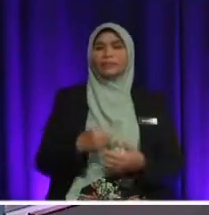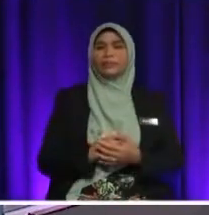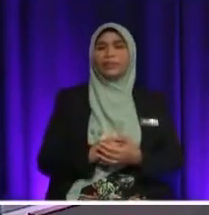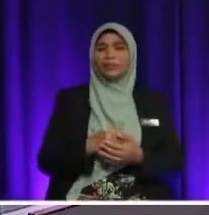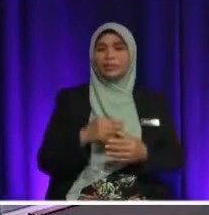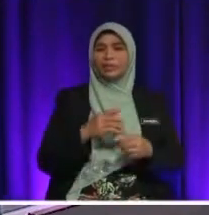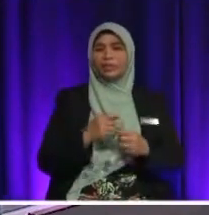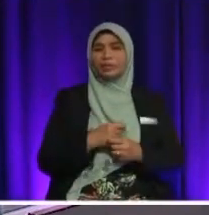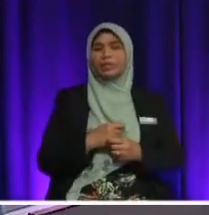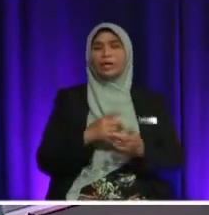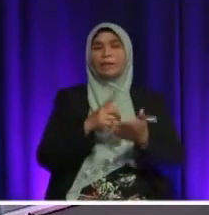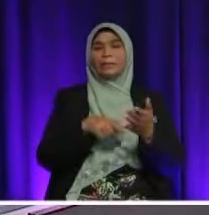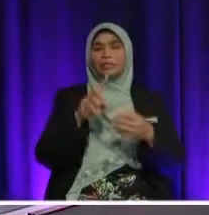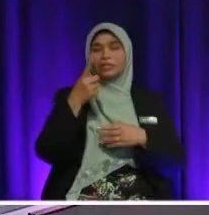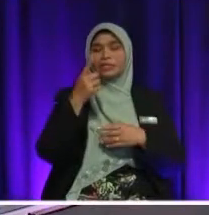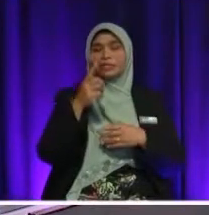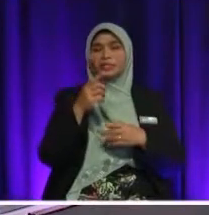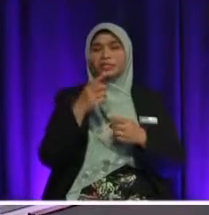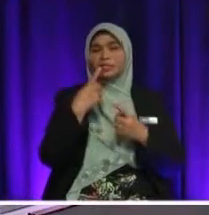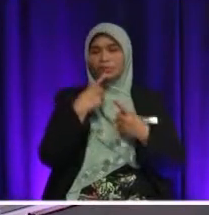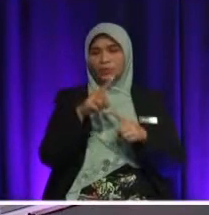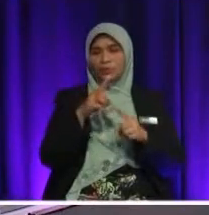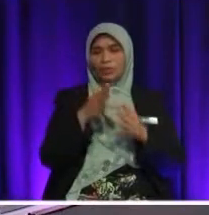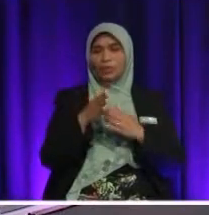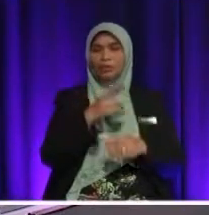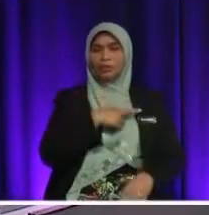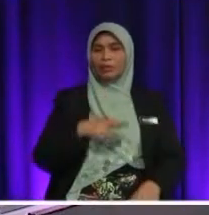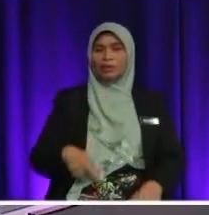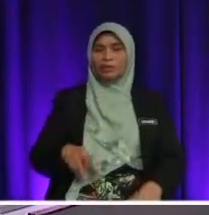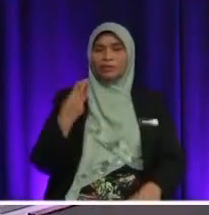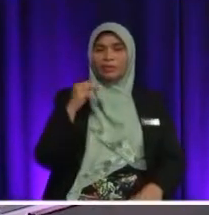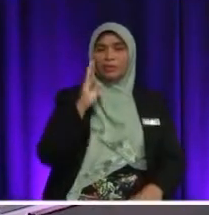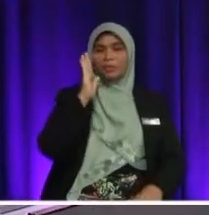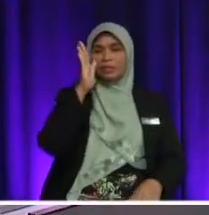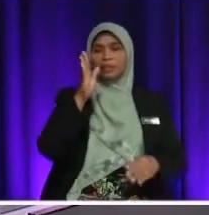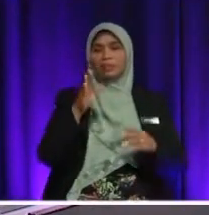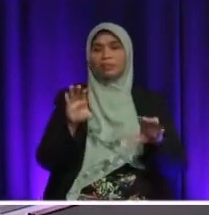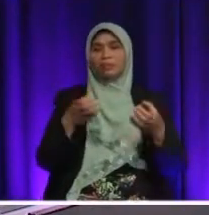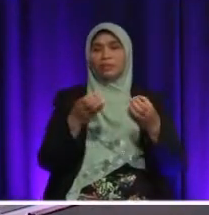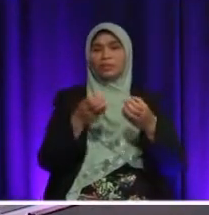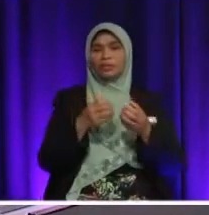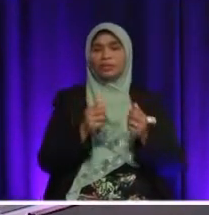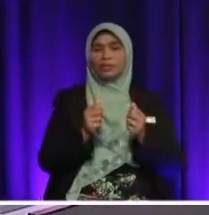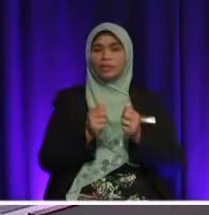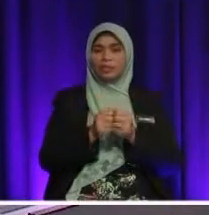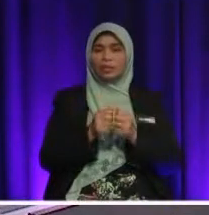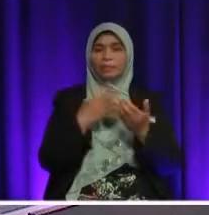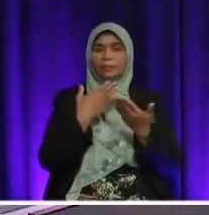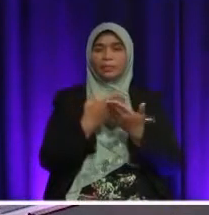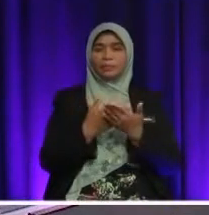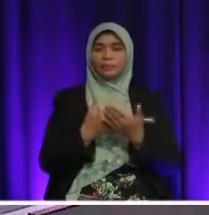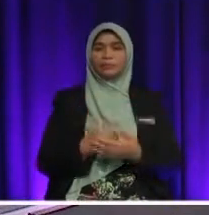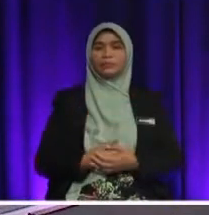arahan pemimpin jadi apa saja cita perintah yang diberi mereka akan laksanakan dengan baik